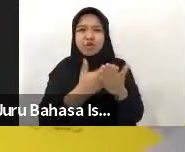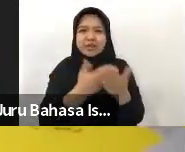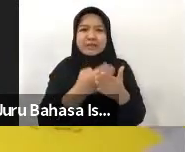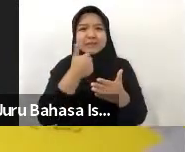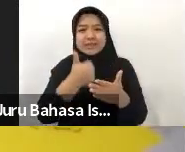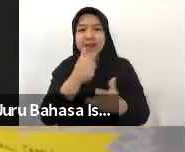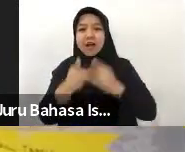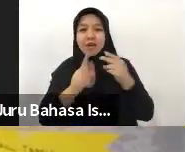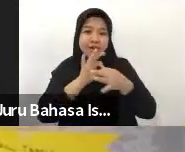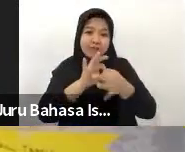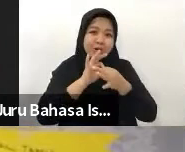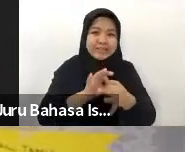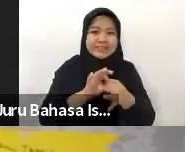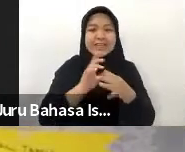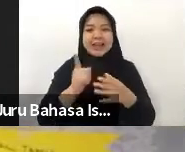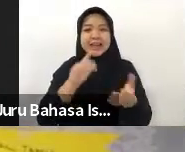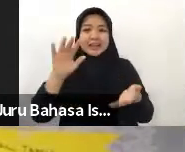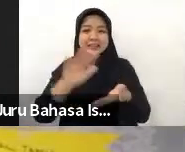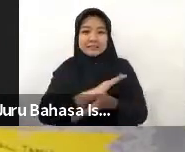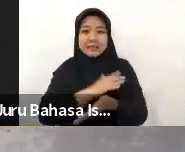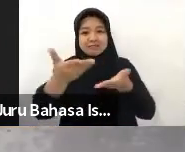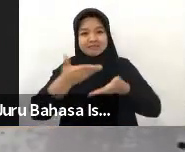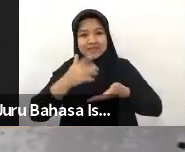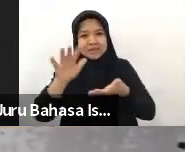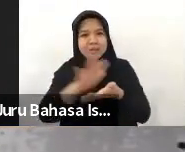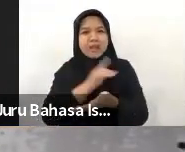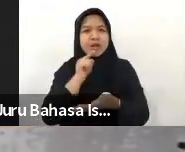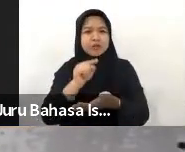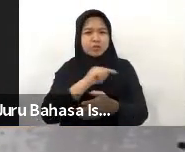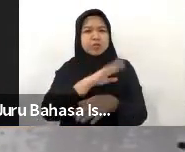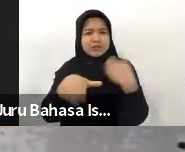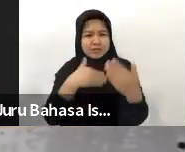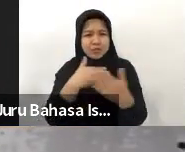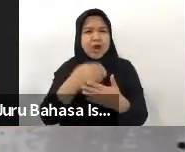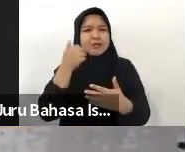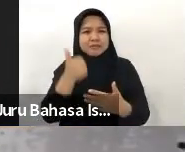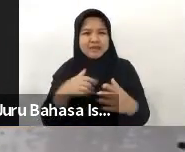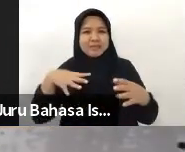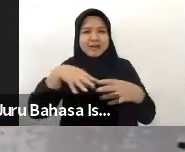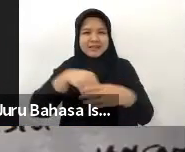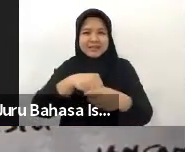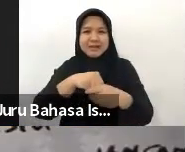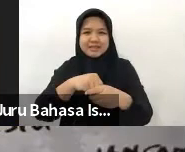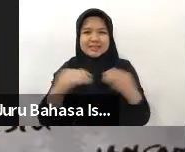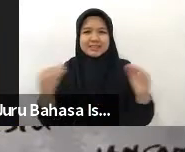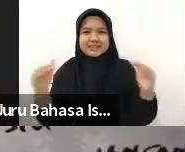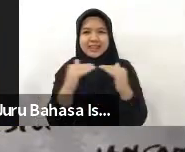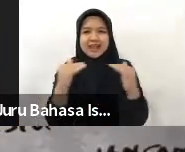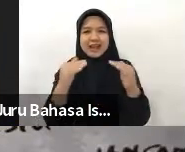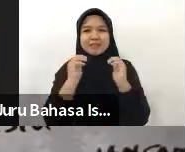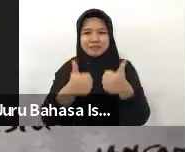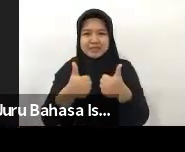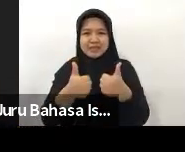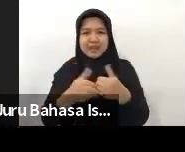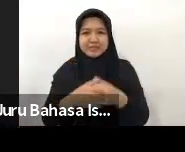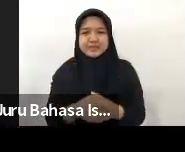kolaborasi, dengan kesempatan yang diberikan, itu semua dapat berpartisipasi secara setara.